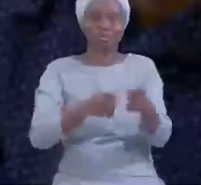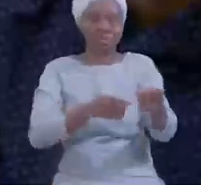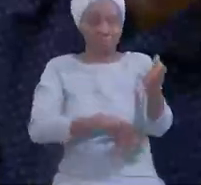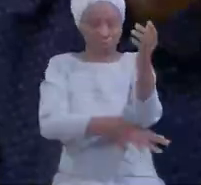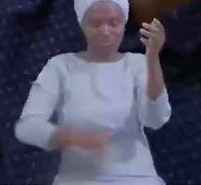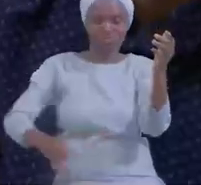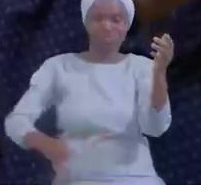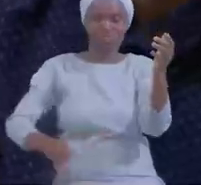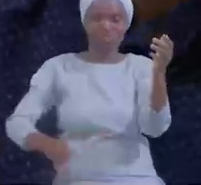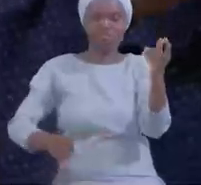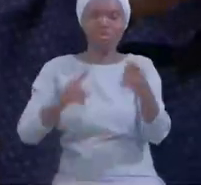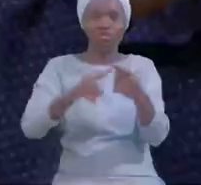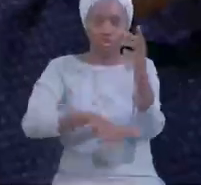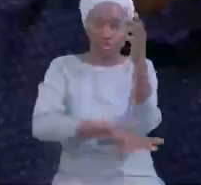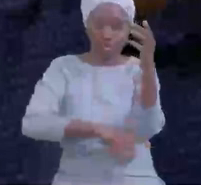pour que tu arraches